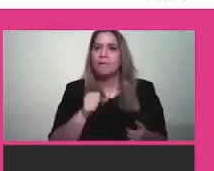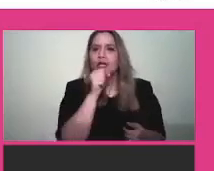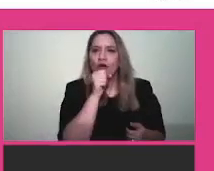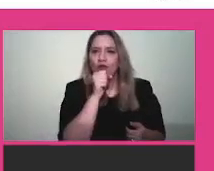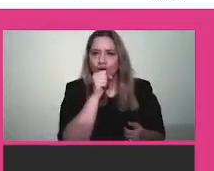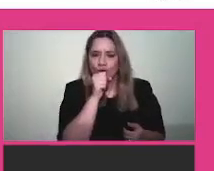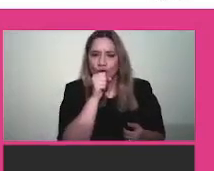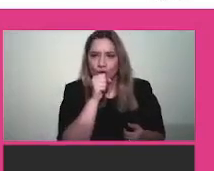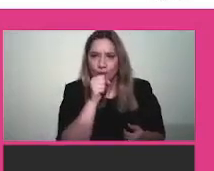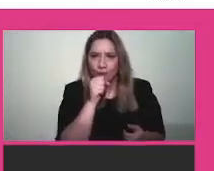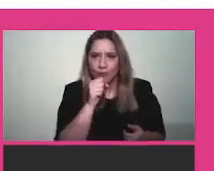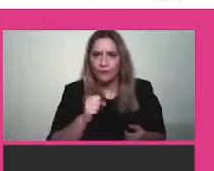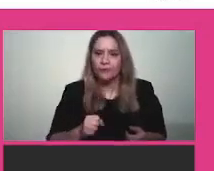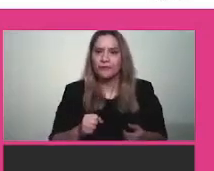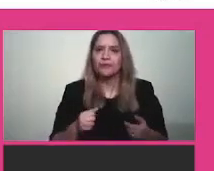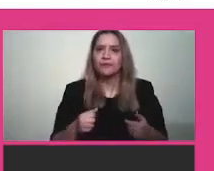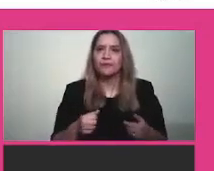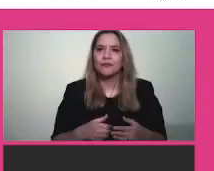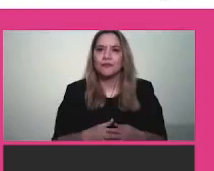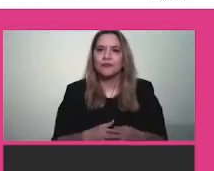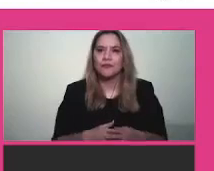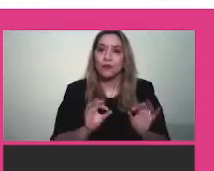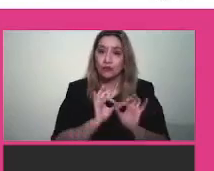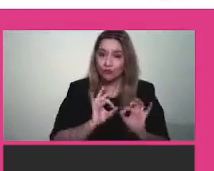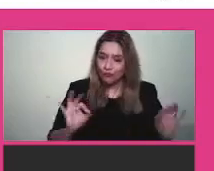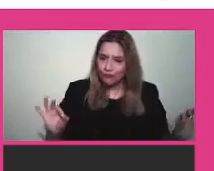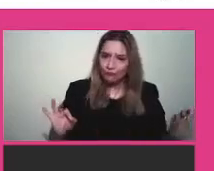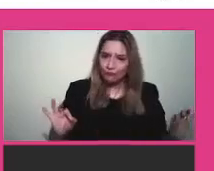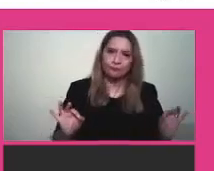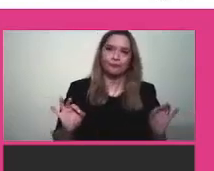μικρόφωνα. Και πάμε, ωραία, σούπερ.